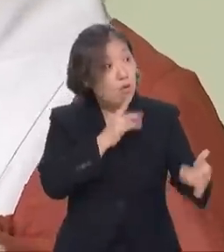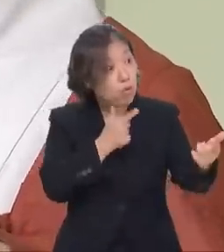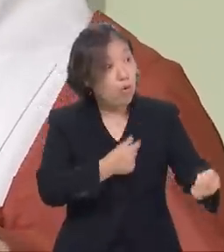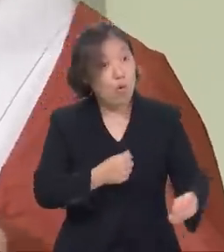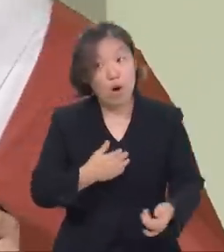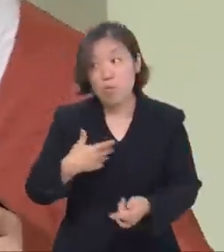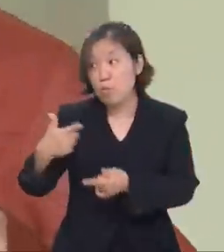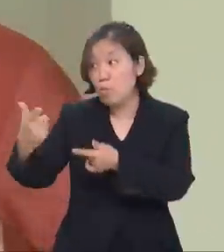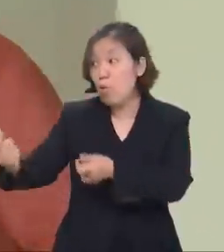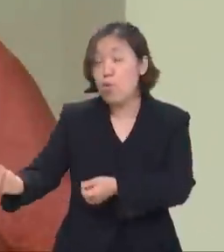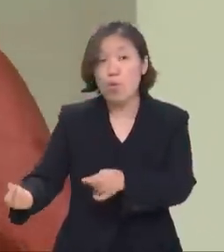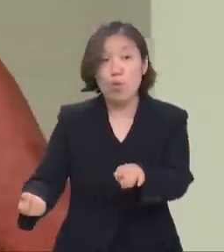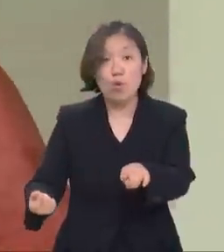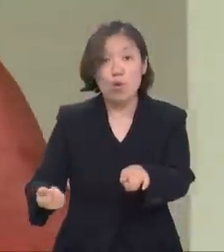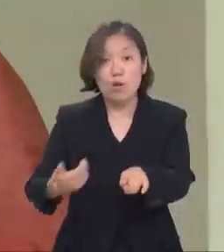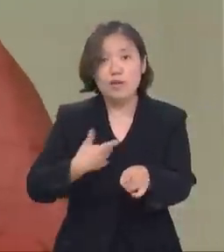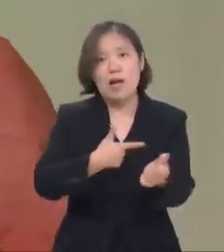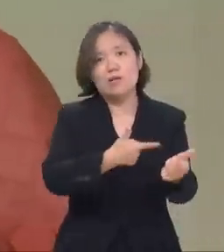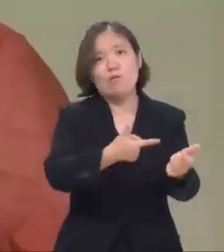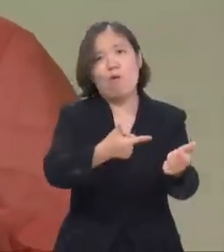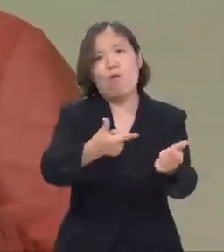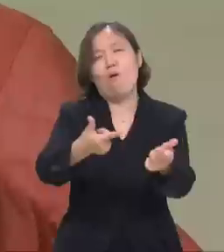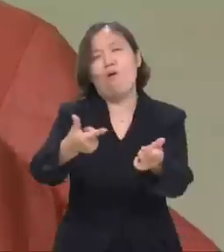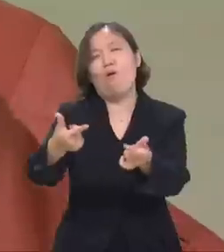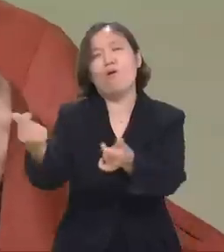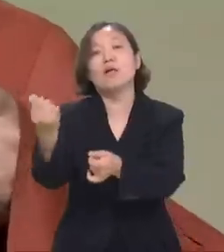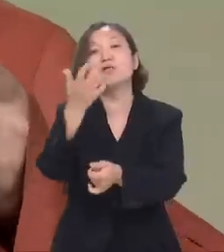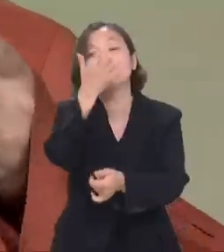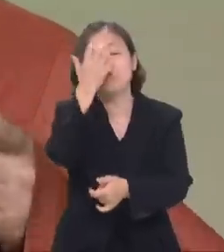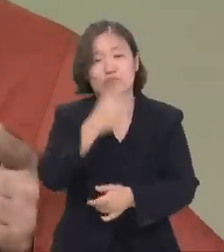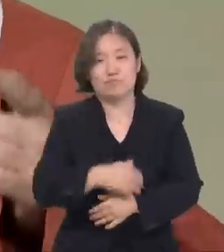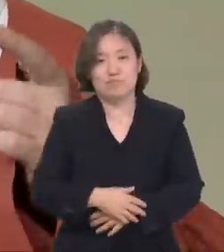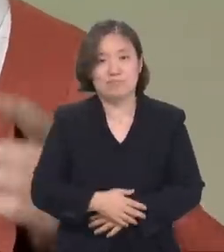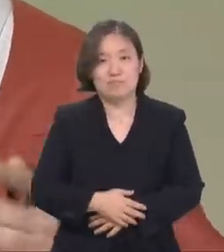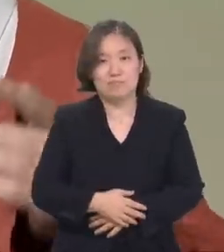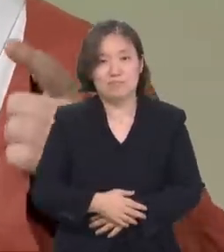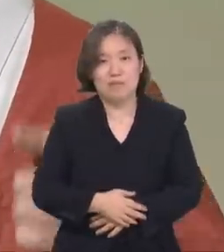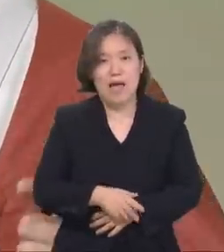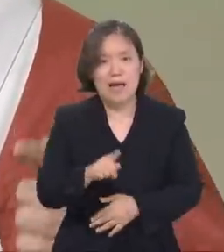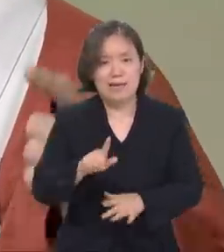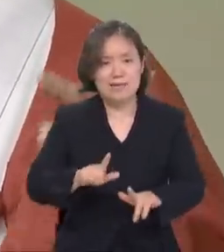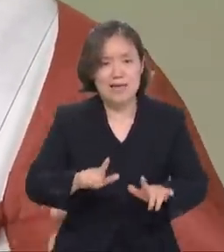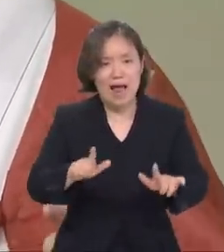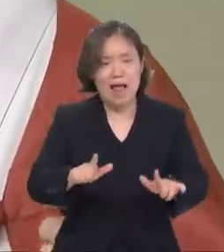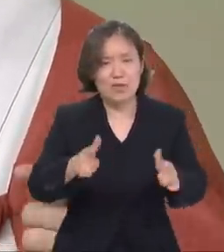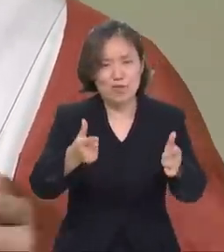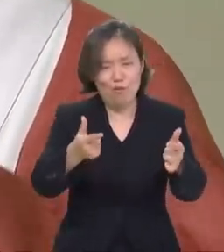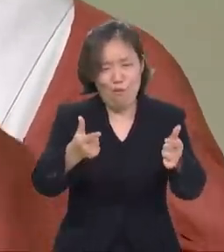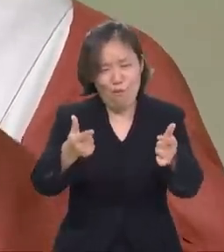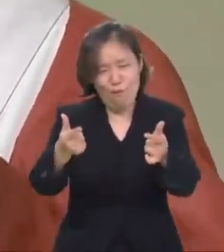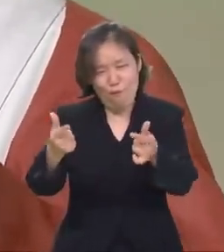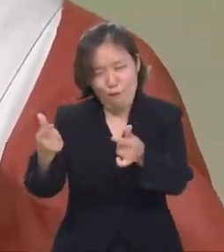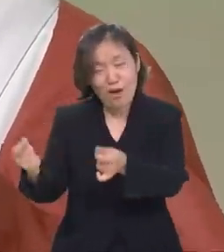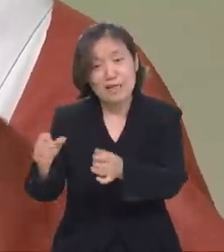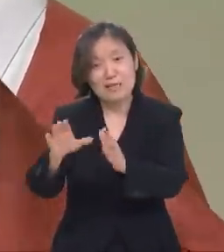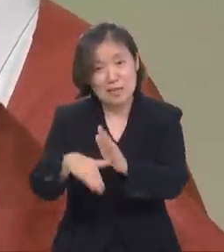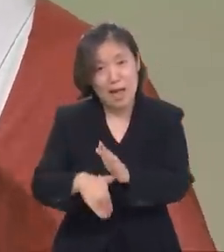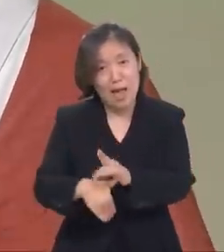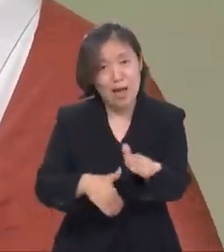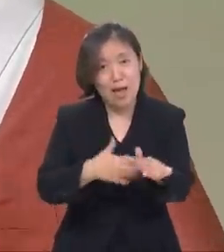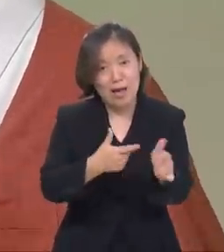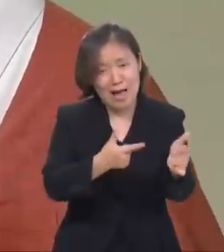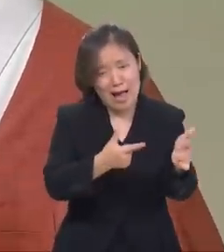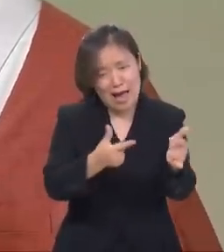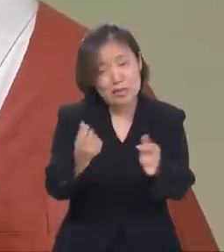야 너도 스님 너도 똑같은 그날 한 날 1시에 한밤중에 스님